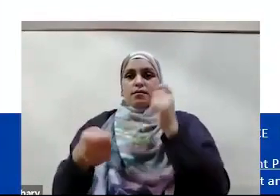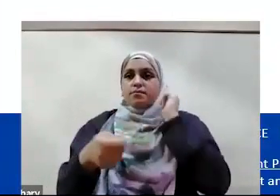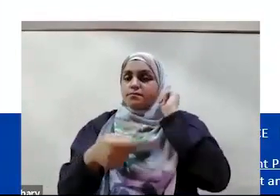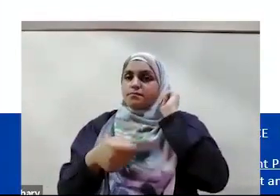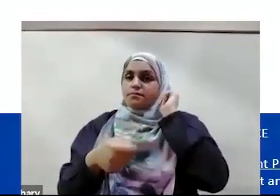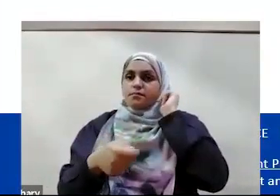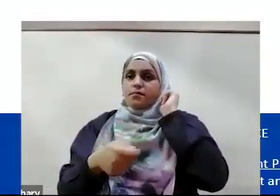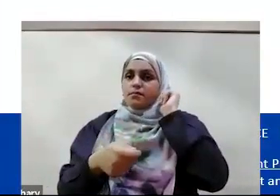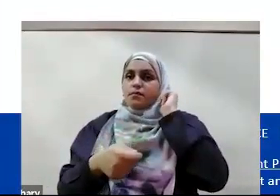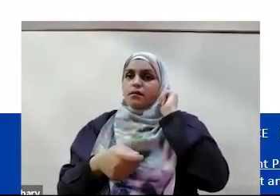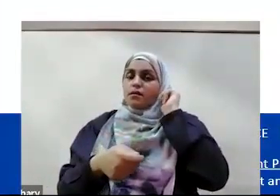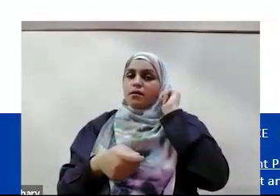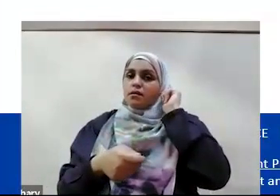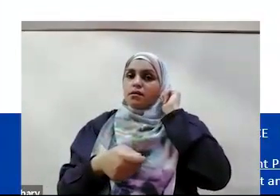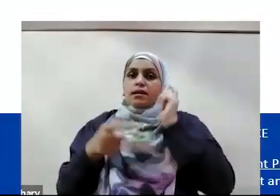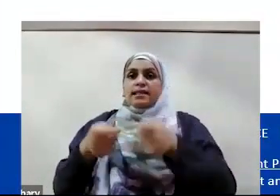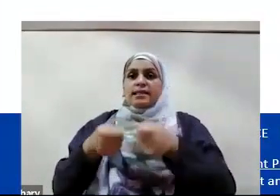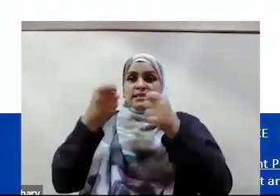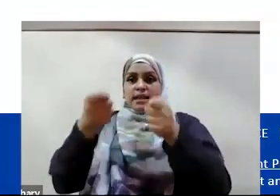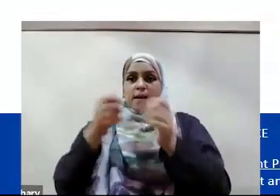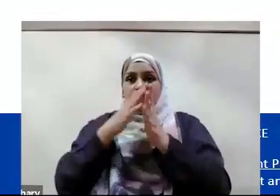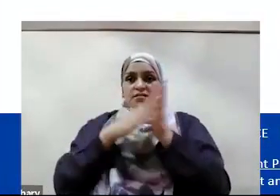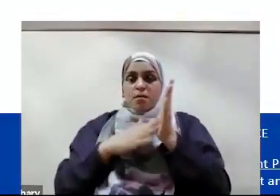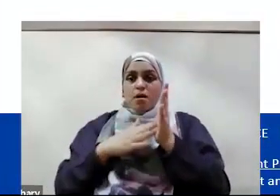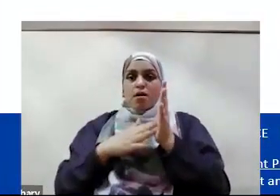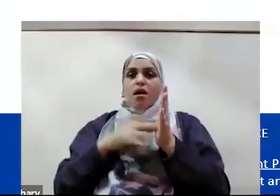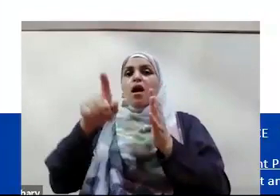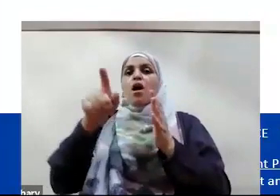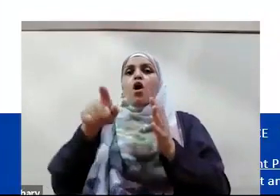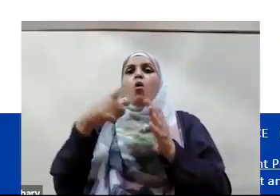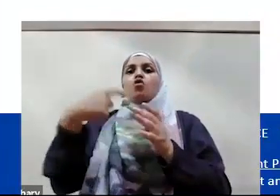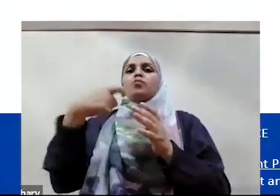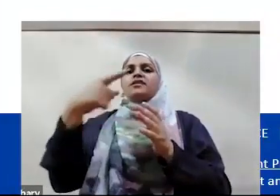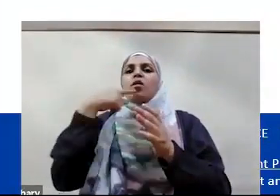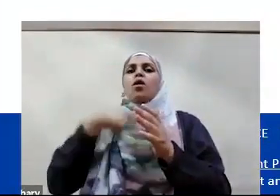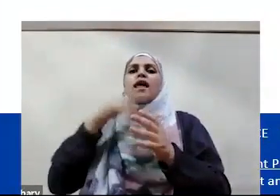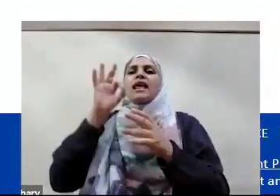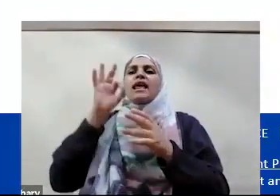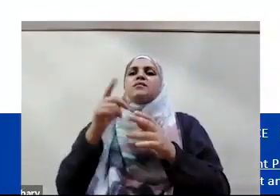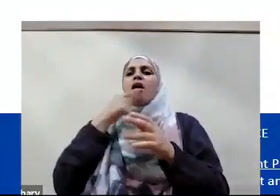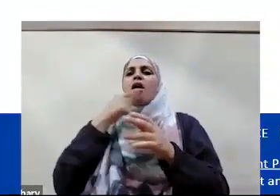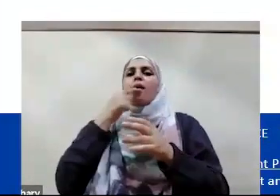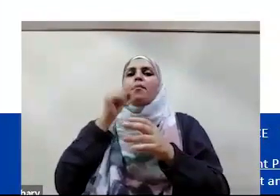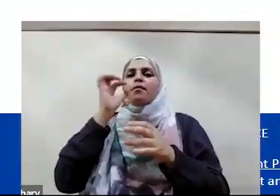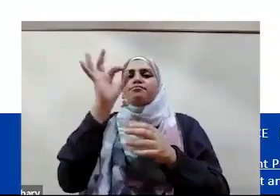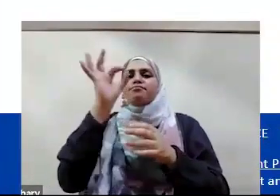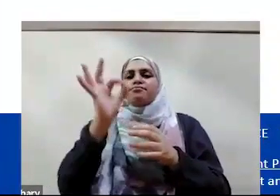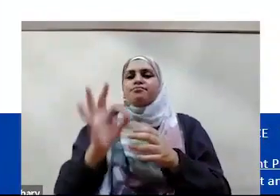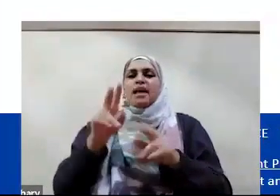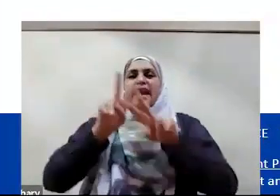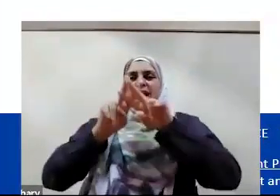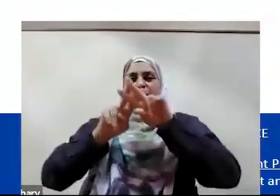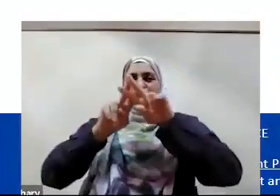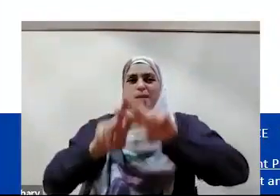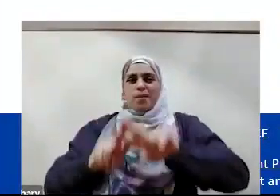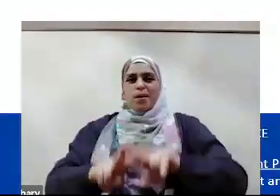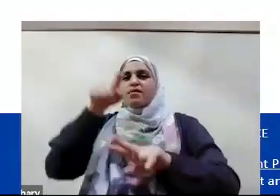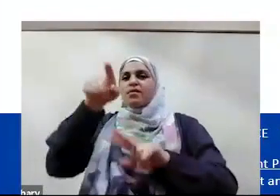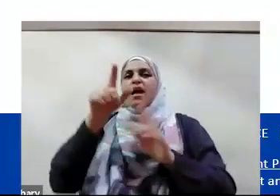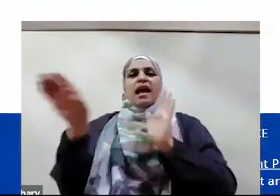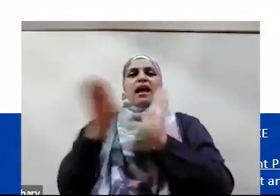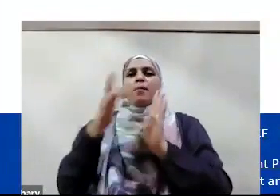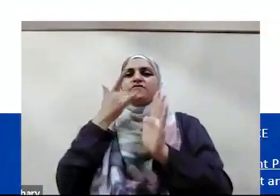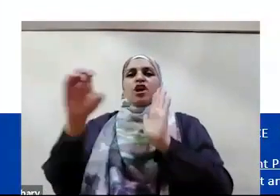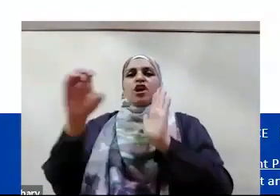تيجوا تسلموا الابليكيشن هتلاقوا ان بيقول لكم مثلا معلم لكم بالاحمر ان الجزء ده انتوا ما جاوبتوش عليه، الجزء ده انتوا ما جاوبتوش